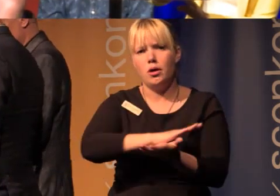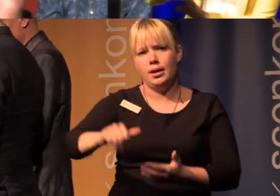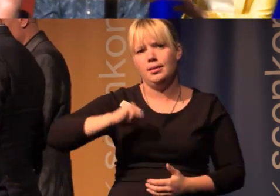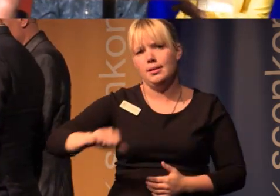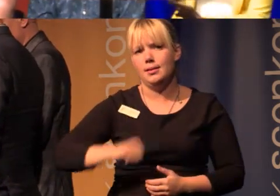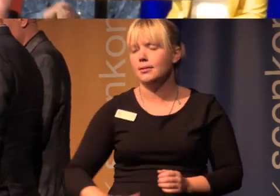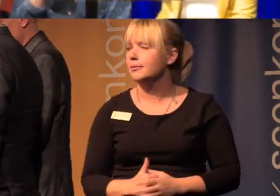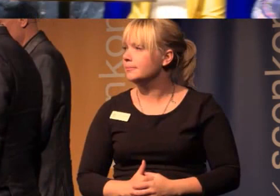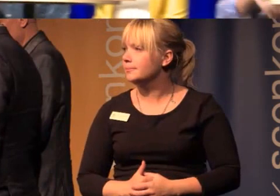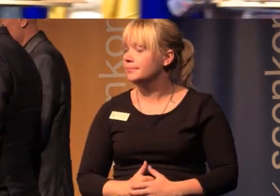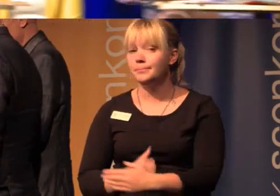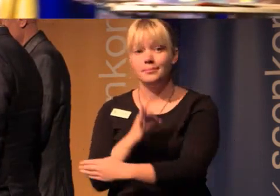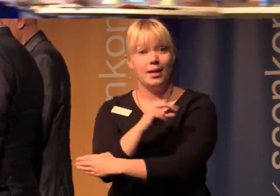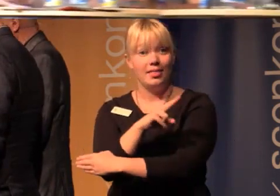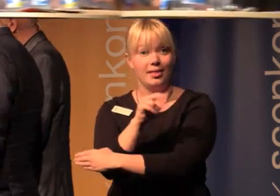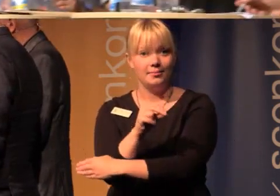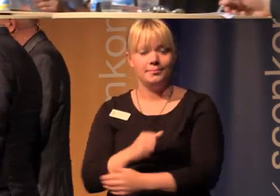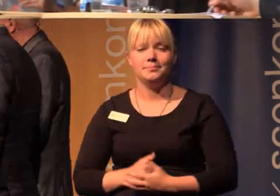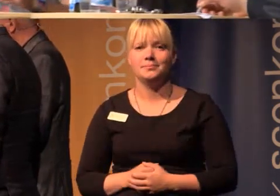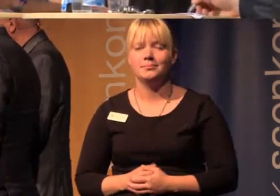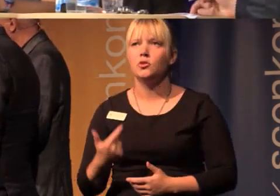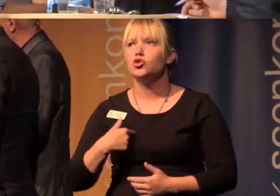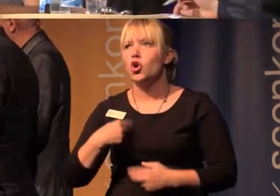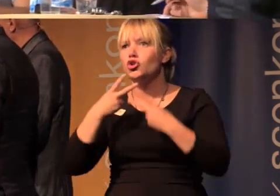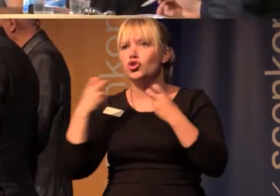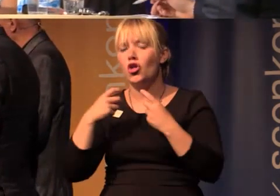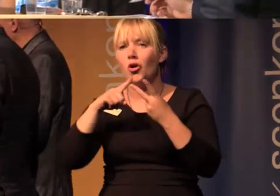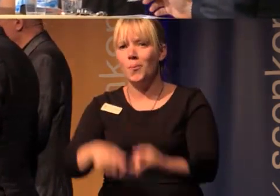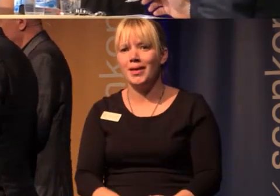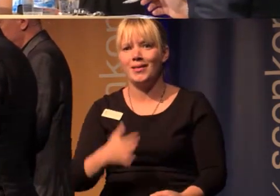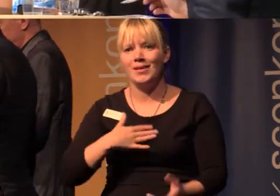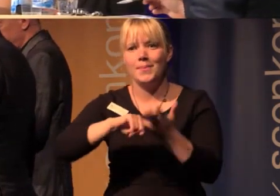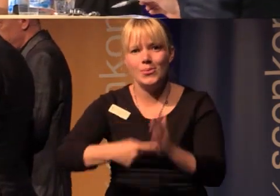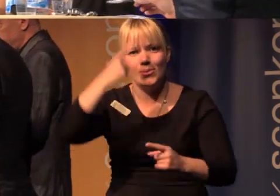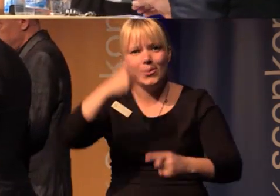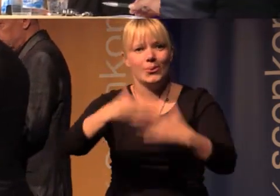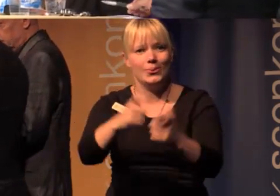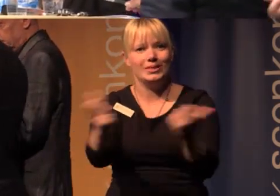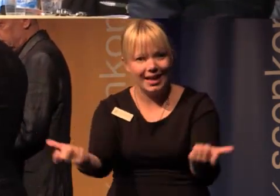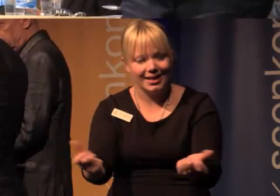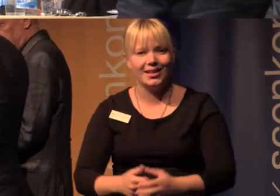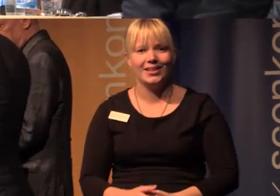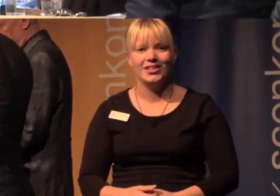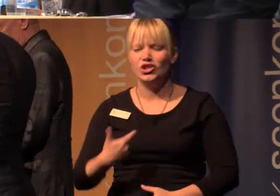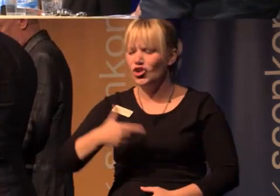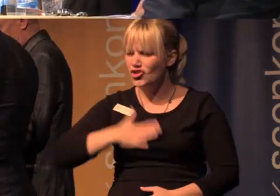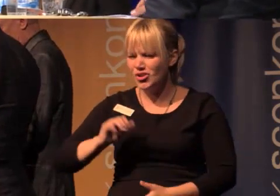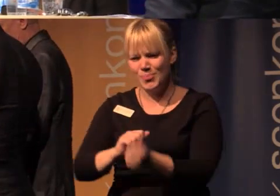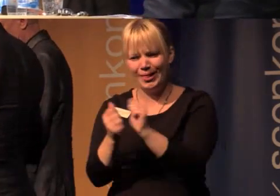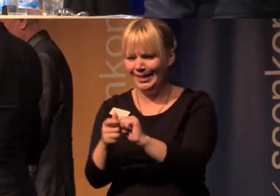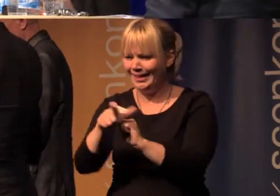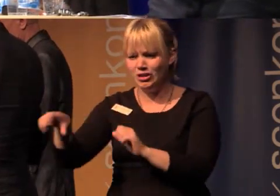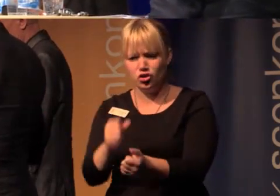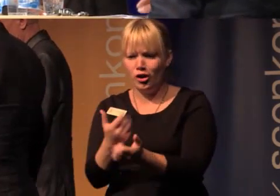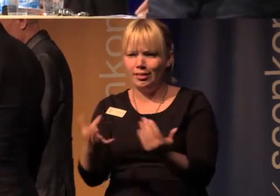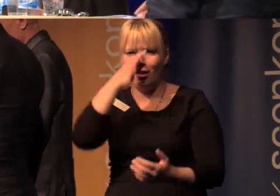Tack, Hanna. Jag kommer tjata om de här kulturcheckarna återigen just för att jag verkligen inte tycker att politiker ska lägga sig i för mycket. Självklart finns